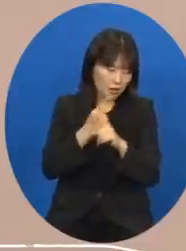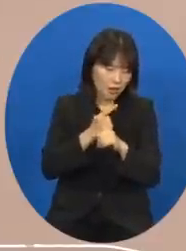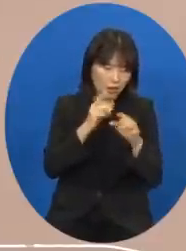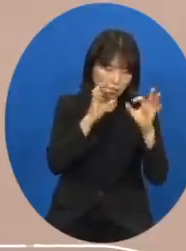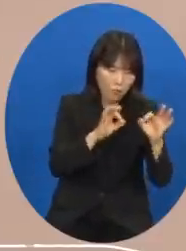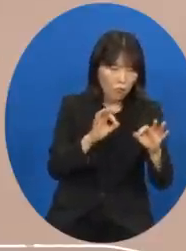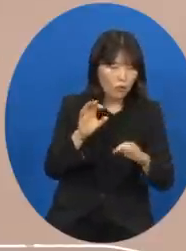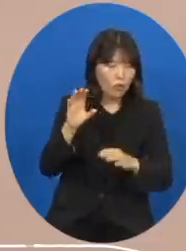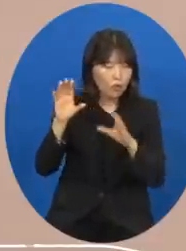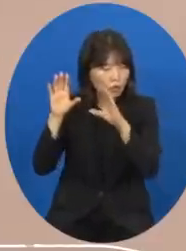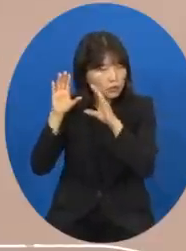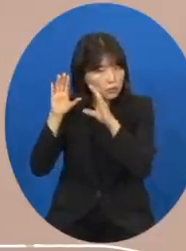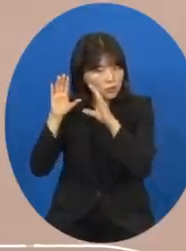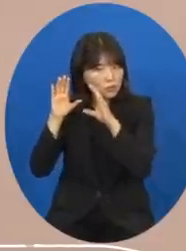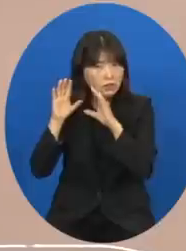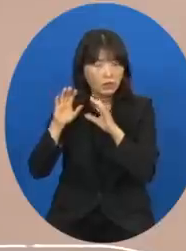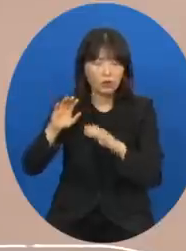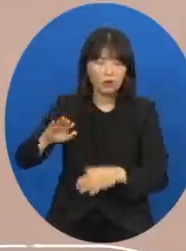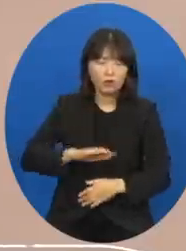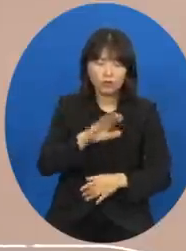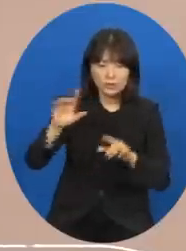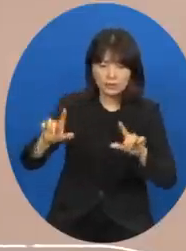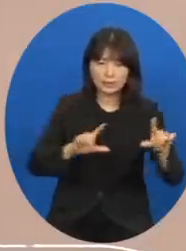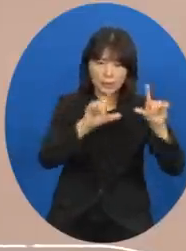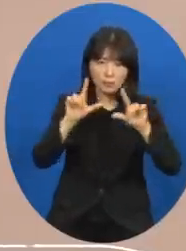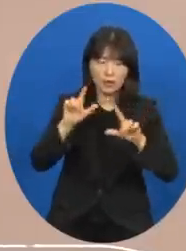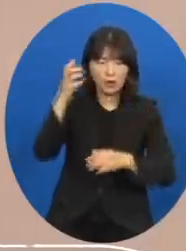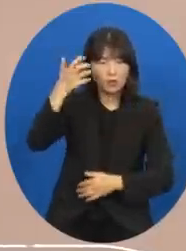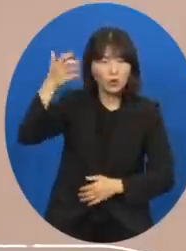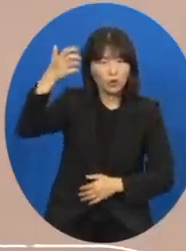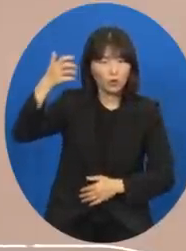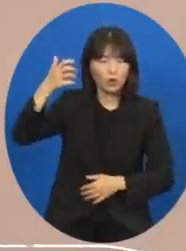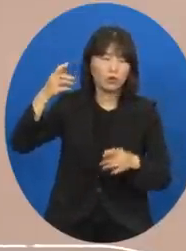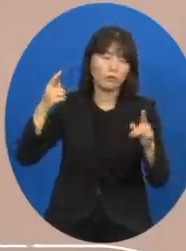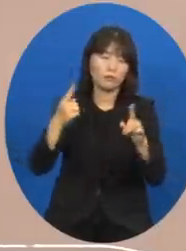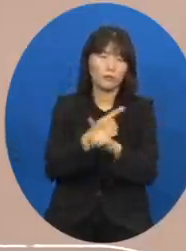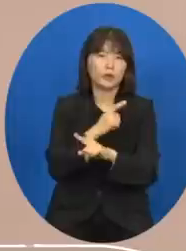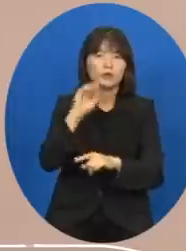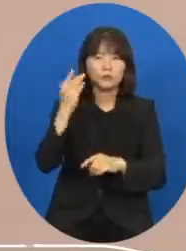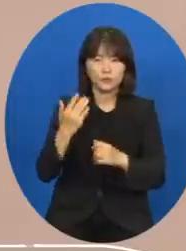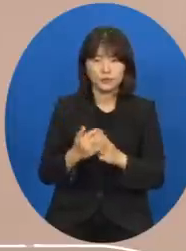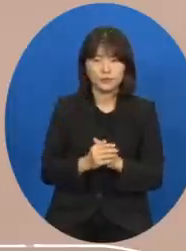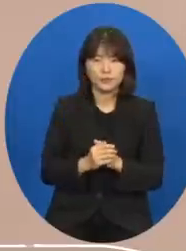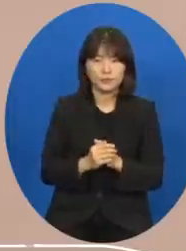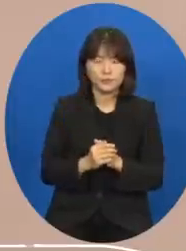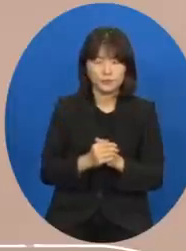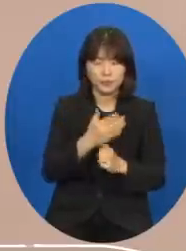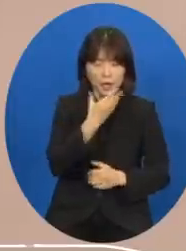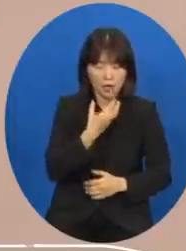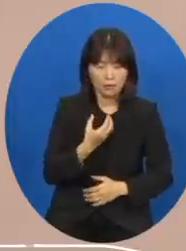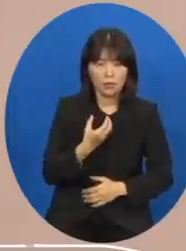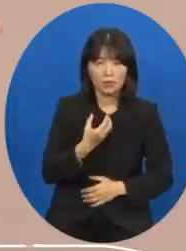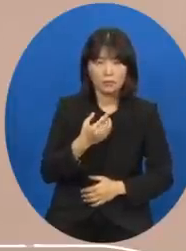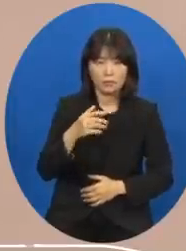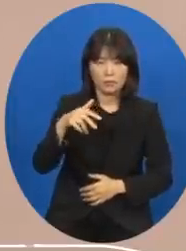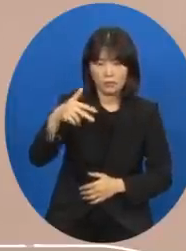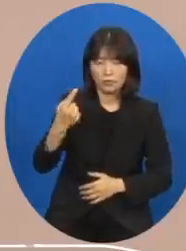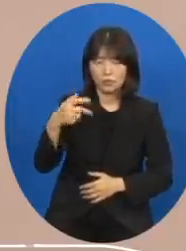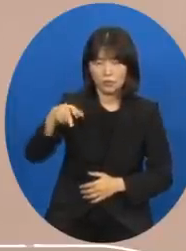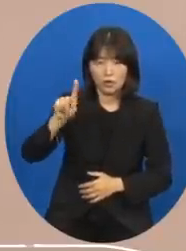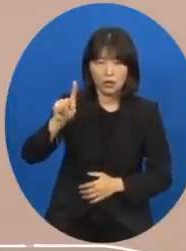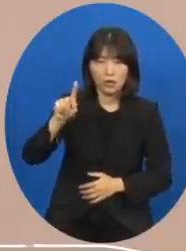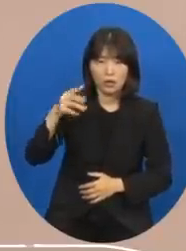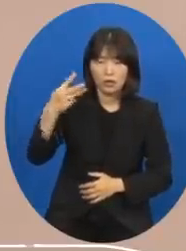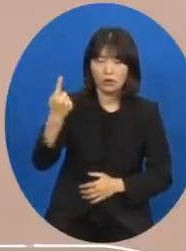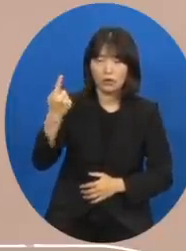것이 우리의 삶을 내 영혼을 바꾸기 때문입니다. 아브라함의 조카 롯이 소돔과